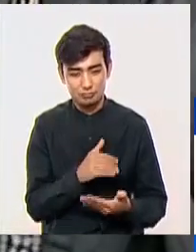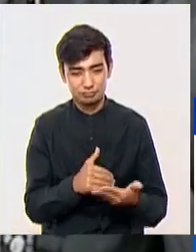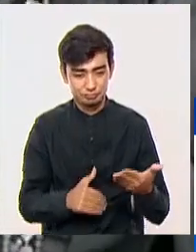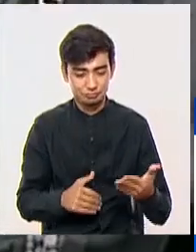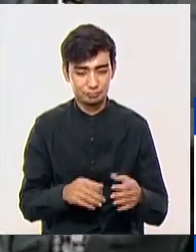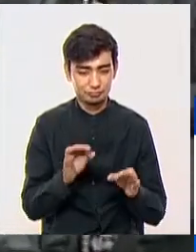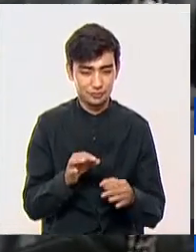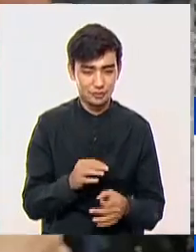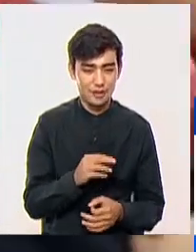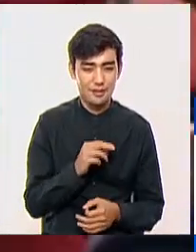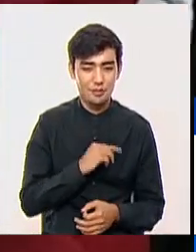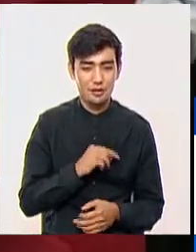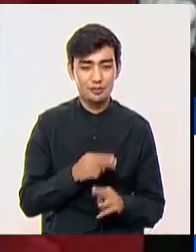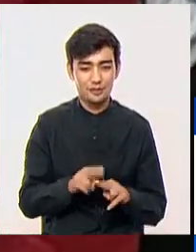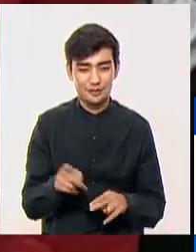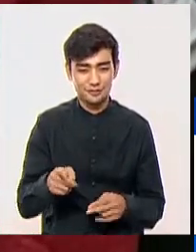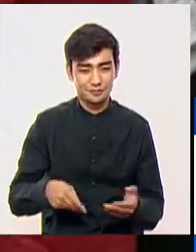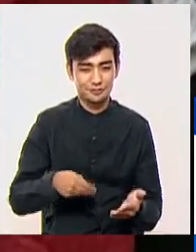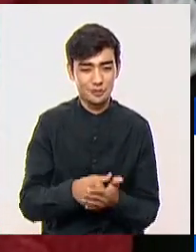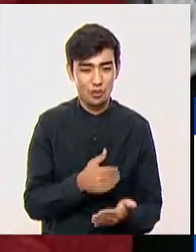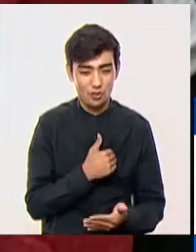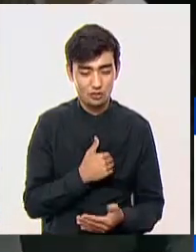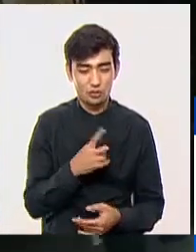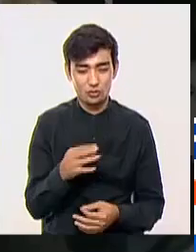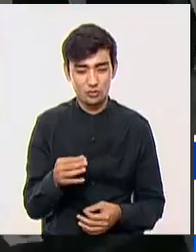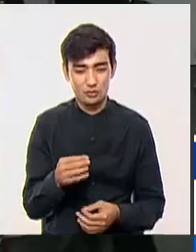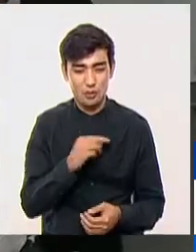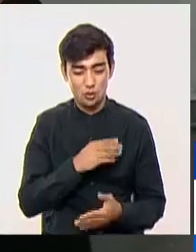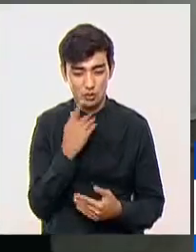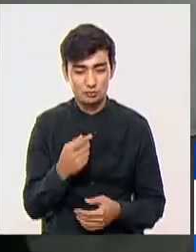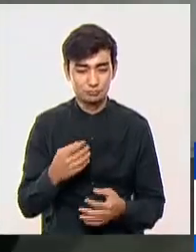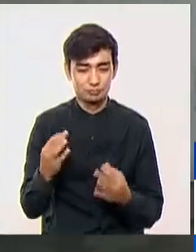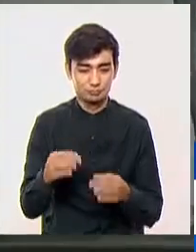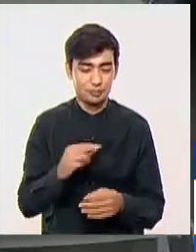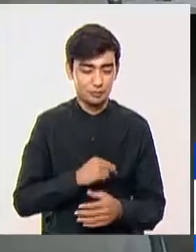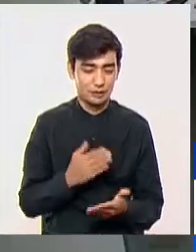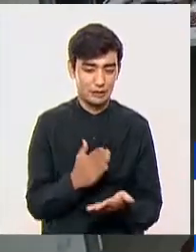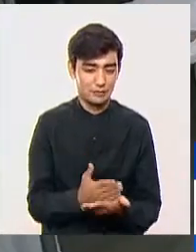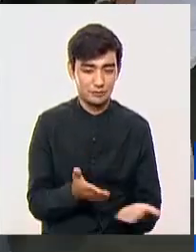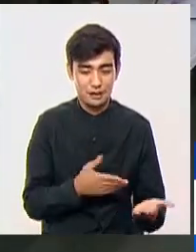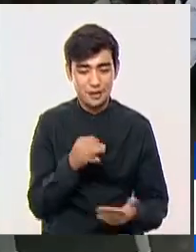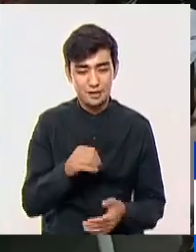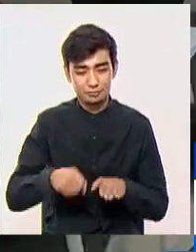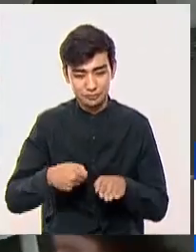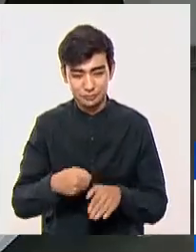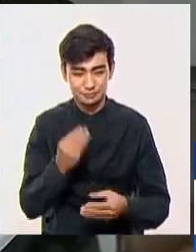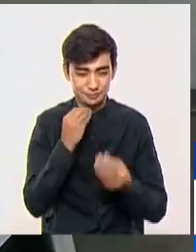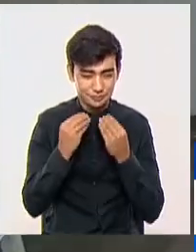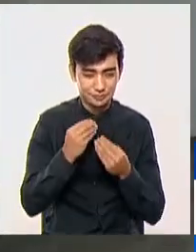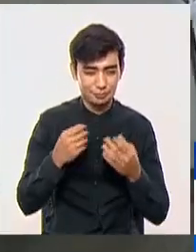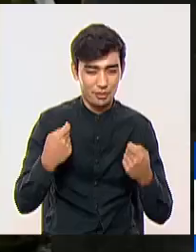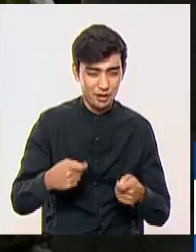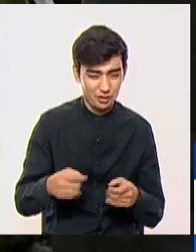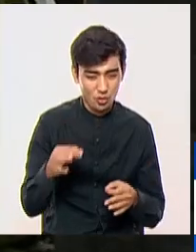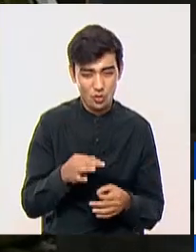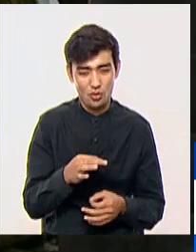жаңағы тұлғаларға еңбек шартын жасауға мүмкіндік берілуде. Әкімдік өкілдері жәрменкеде тігін, тамақ, қайта өңдеу өнеркәсіптері мен сауда,